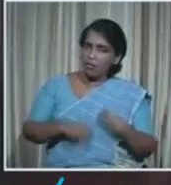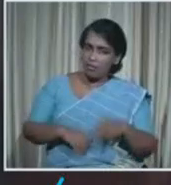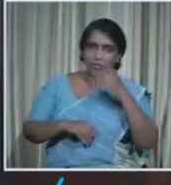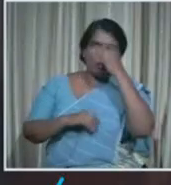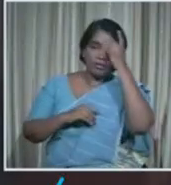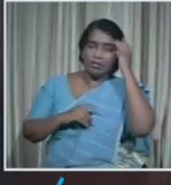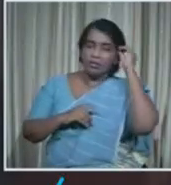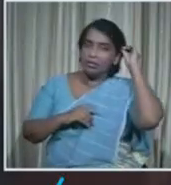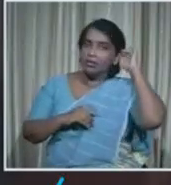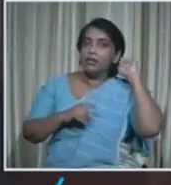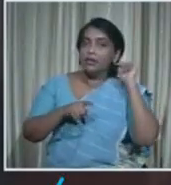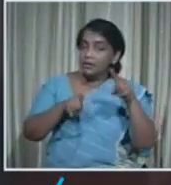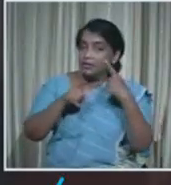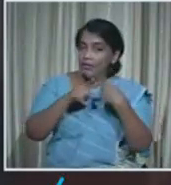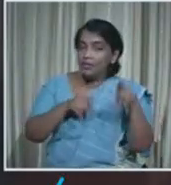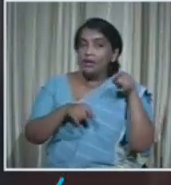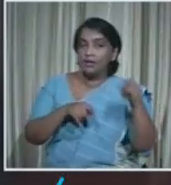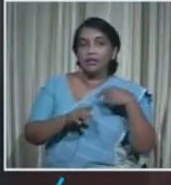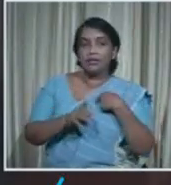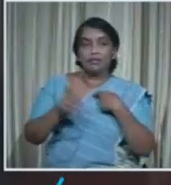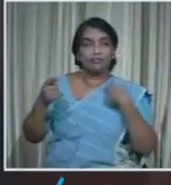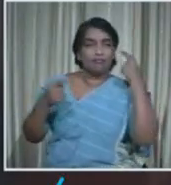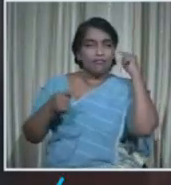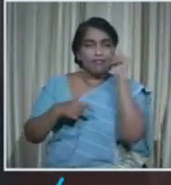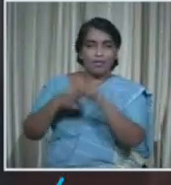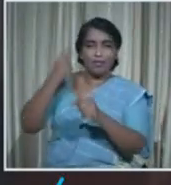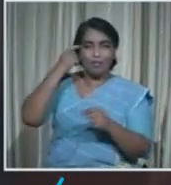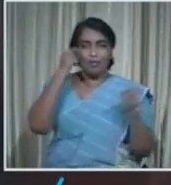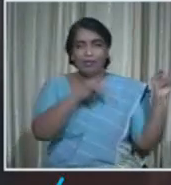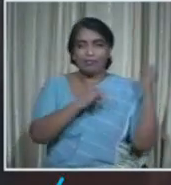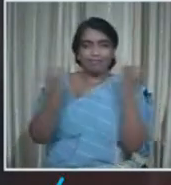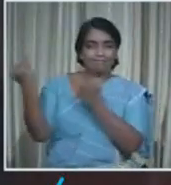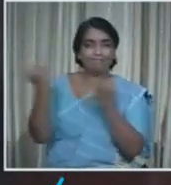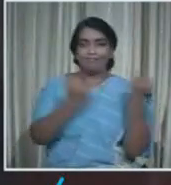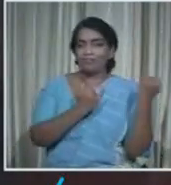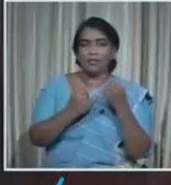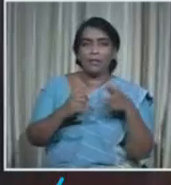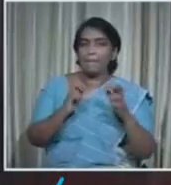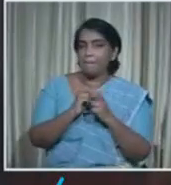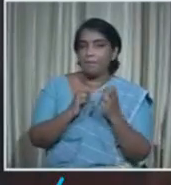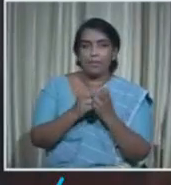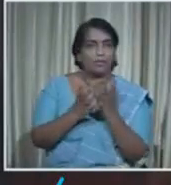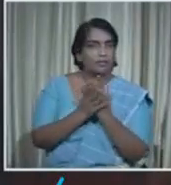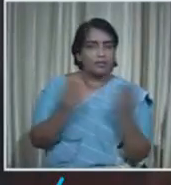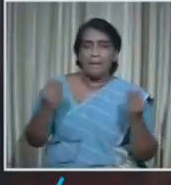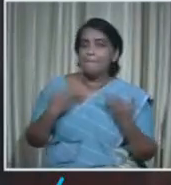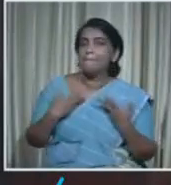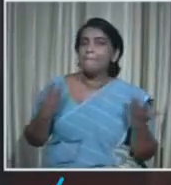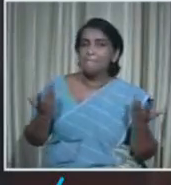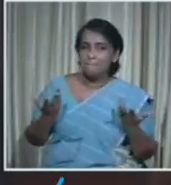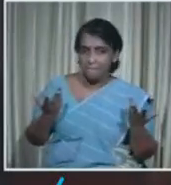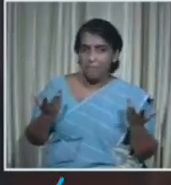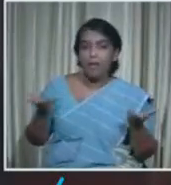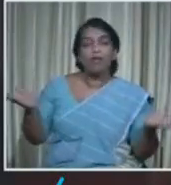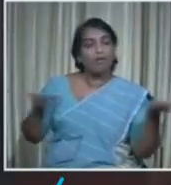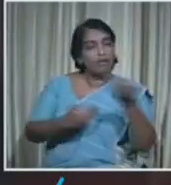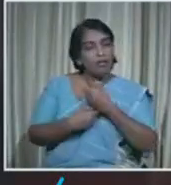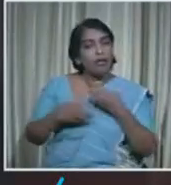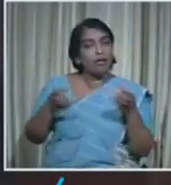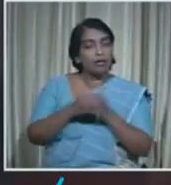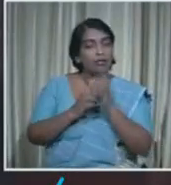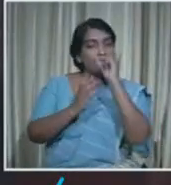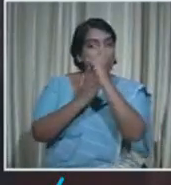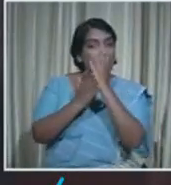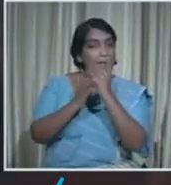ඒ නිසා මේක අපි එකිනෙකාට ඇඟිල්ල දික් කරලා චෝදනා කරලා මේ ප්‍රශ්නේ විසඳන්න බෑ අපි සියලු දෙනා ව්‍යවස්ථා